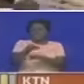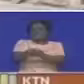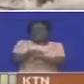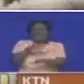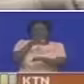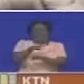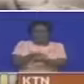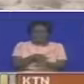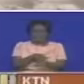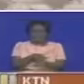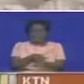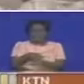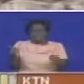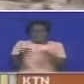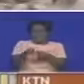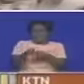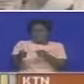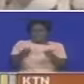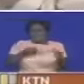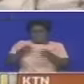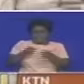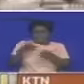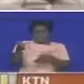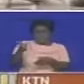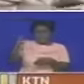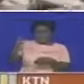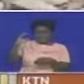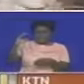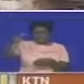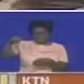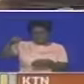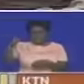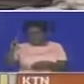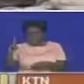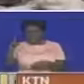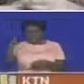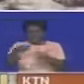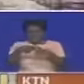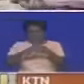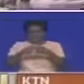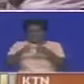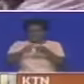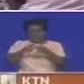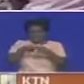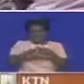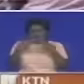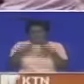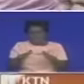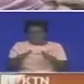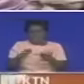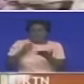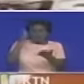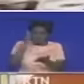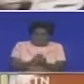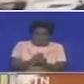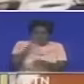mno. Kulingana na meneja wa tawi la NCPB mjini Eldoret, mtambo huo unarekebishwa na akawahakikishia wakulima